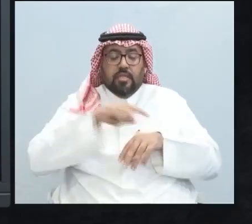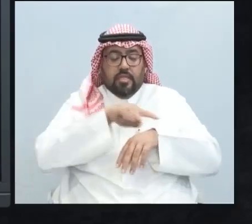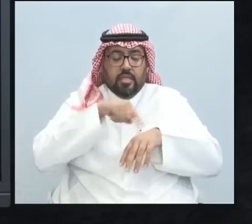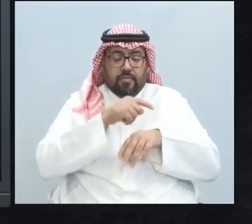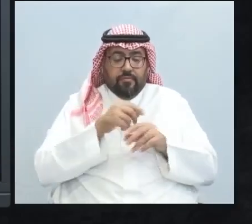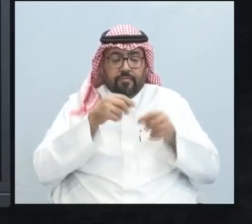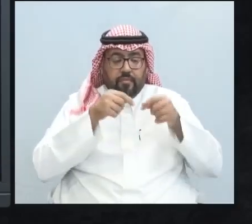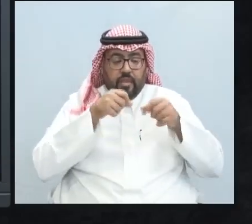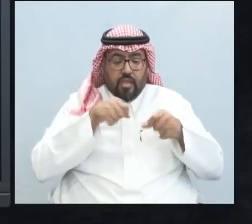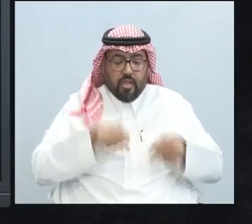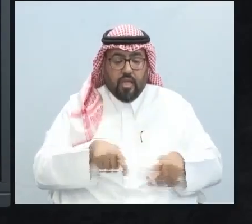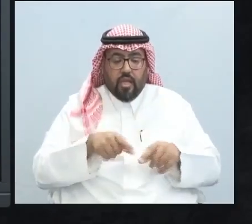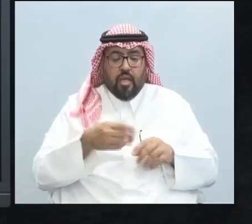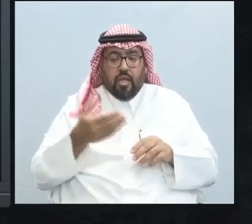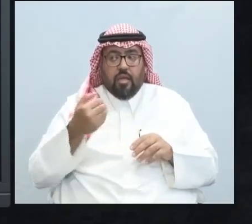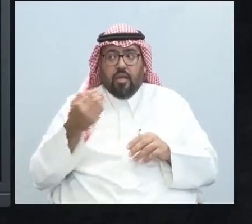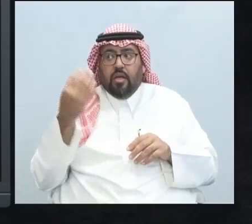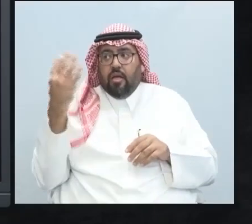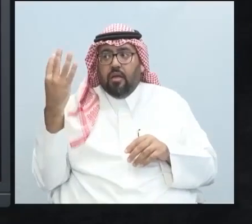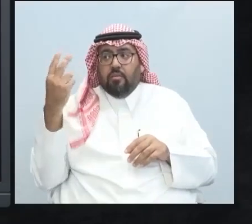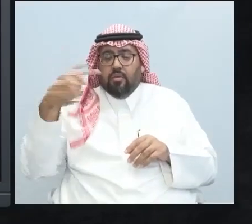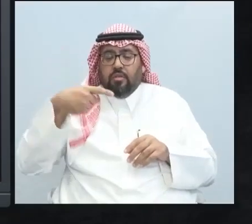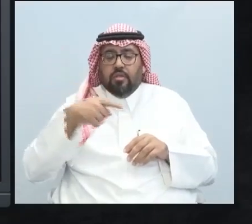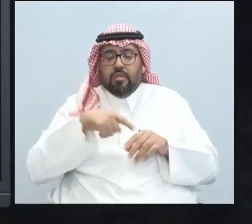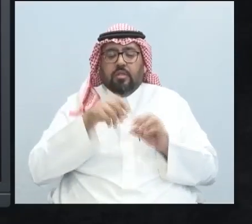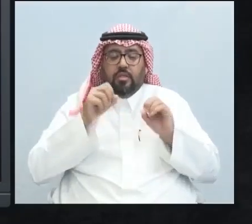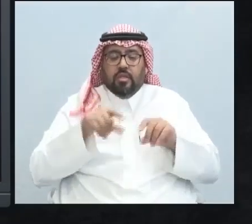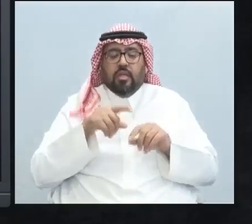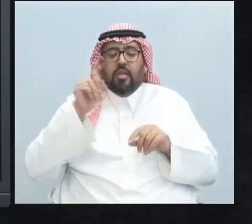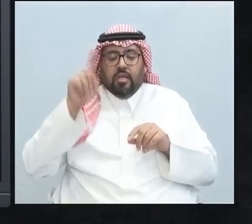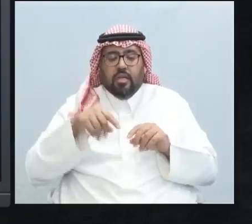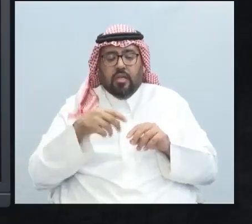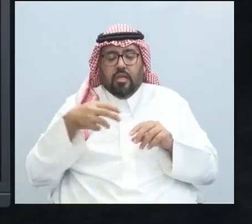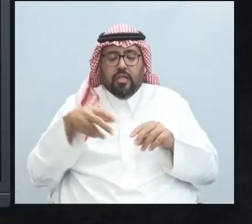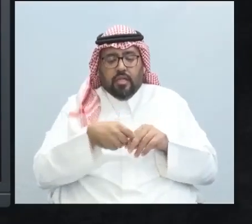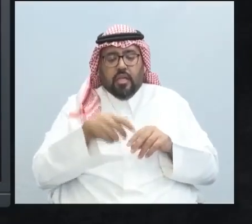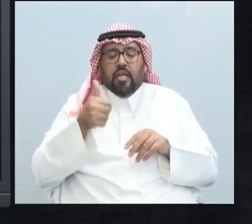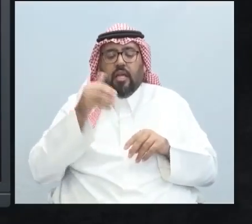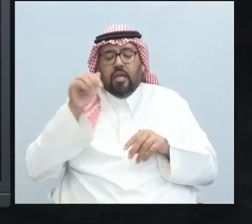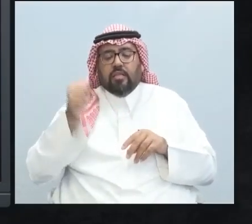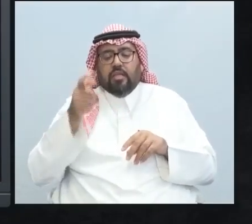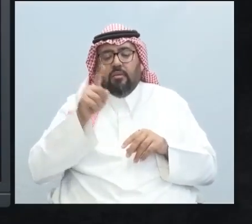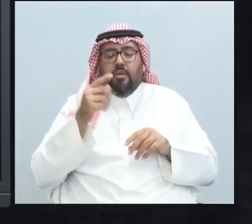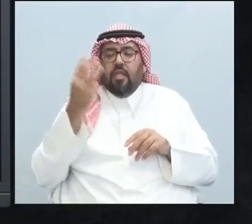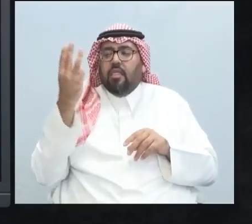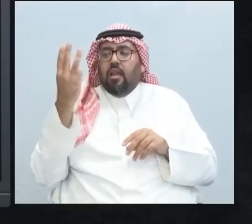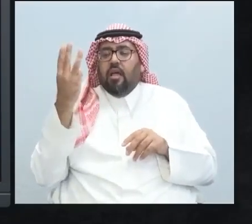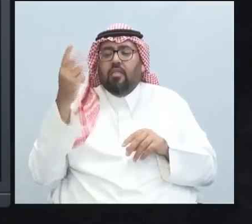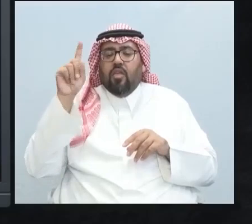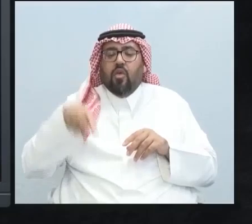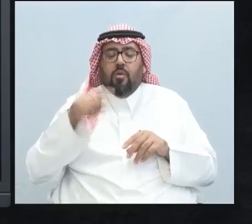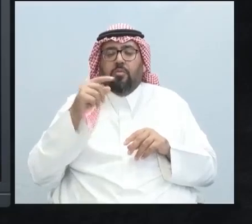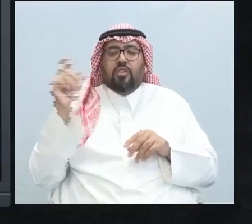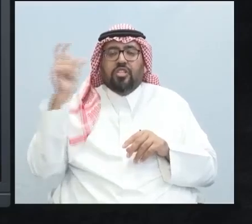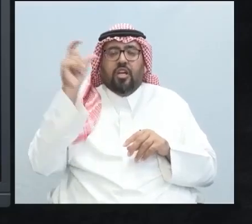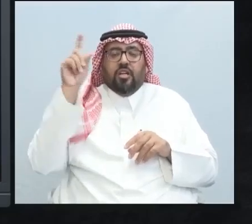اطلاق الحيوانات المنويه قبل الاباضه ب 24 ساعه من الممكن ان يحدث عمليه اخصاب فهنالك ثلاثه ايام من كل شهر من